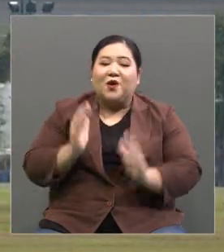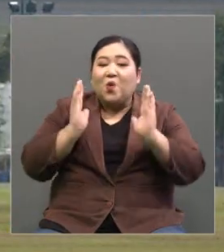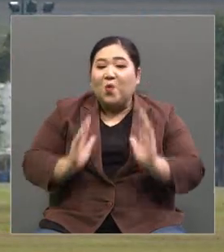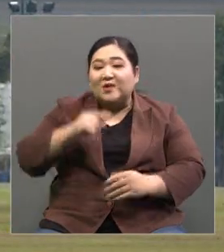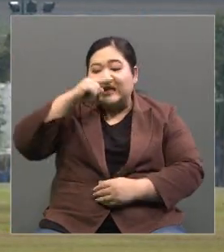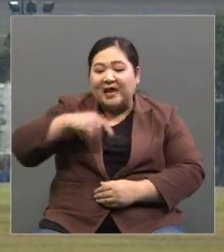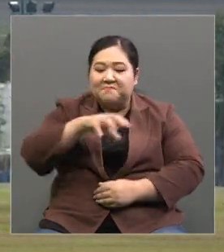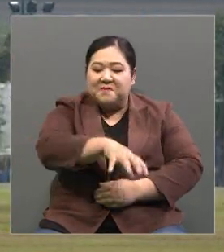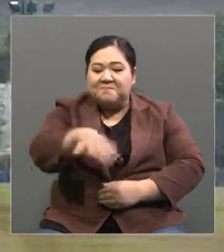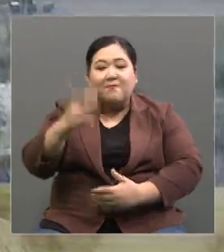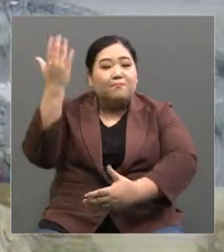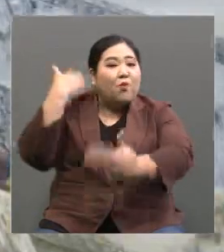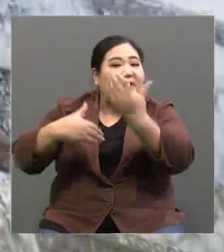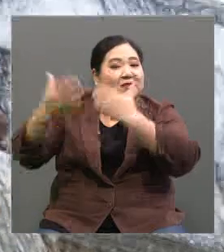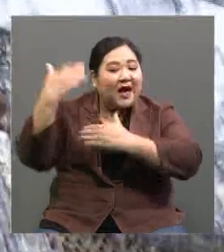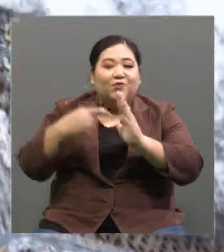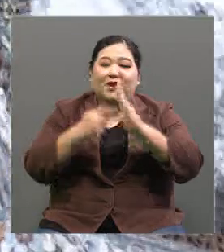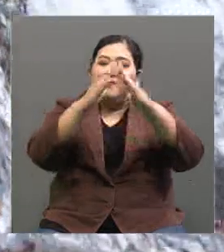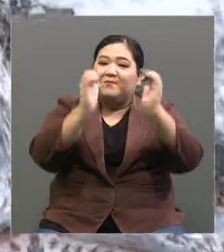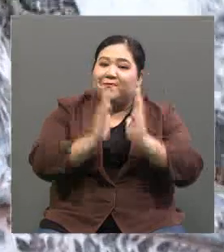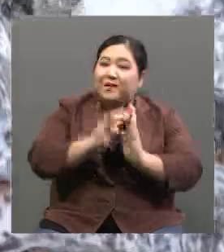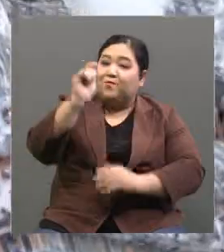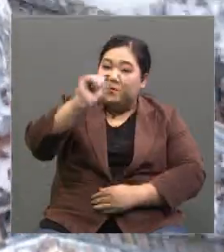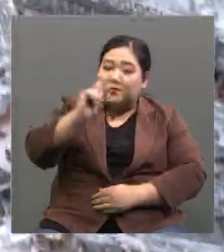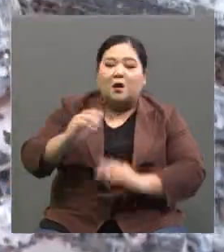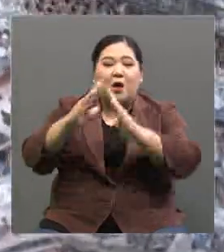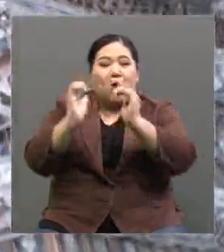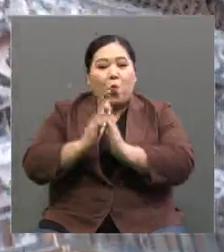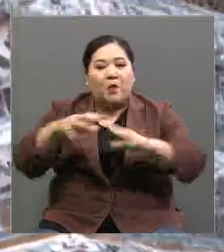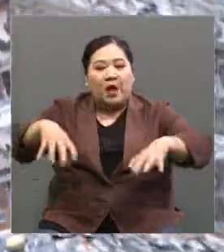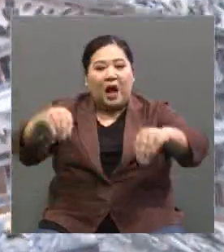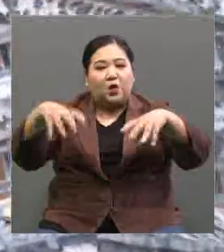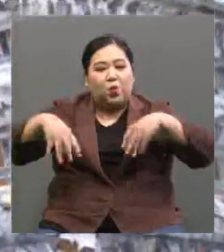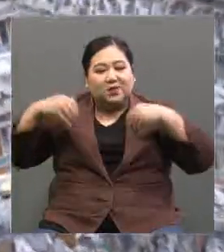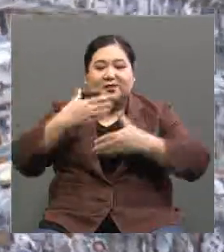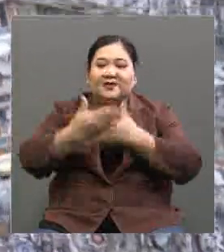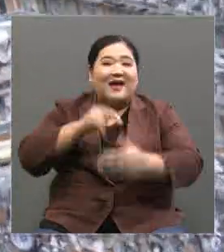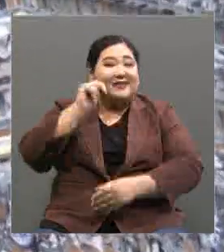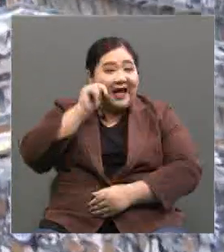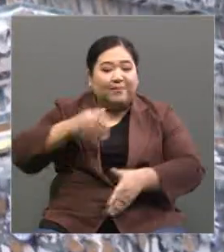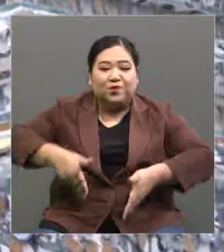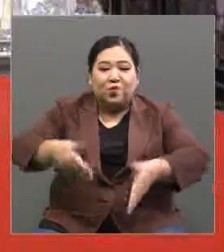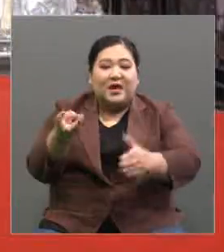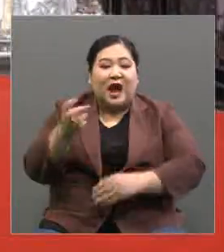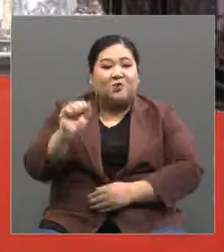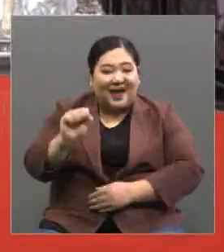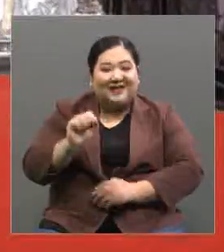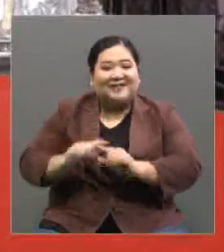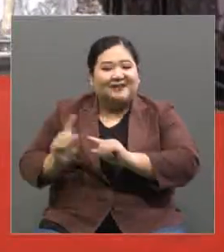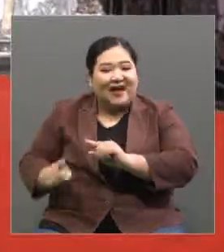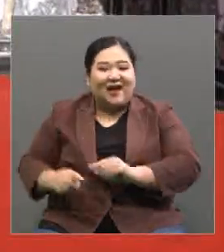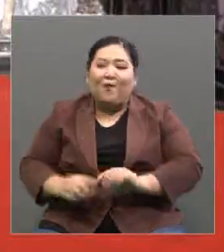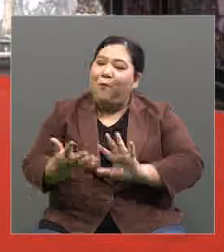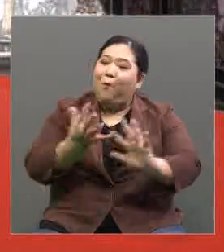ทางประวัติศาสตร์อย่างพระบรมมหาราชวังวัดอรุณรวมทั้งตลาดน้ำแล้วก็ถนนข้าวสายที่มีข้าวสาน่ะนะคะที่มี